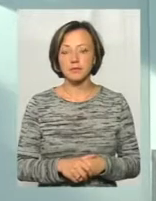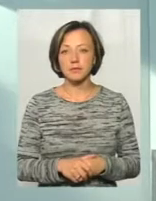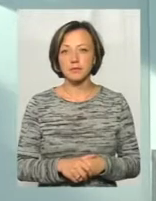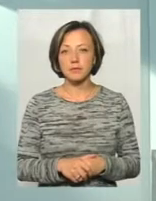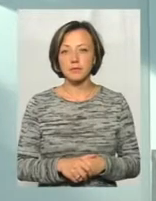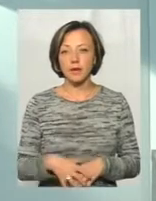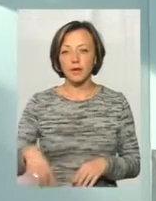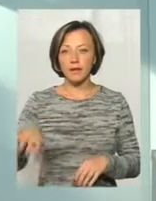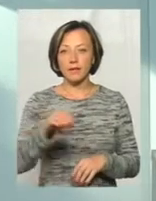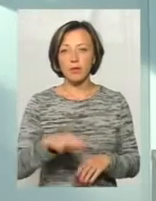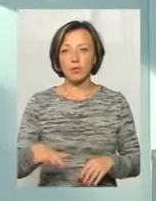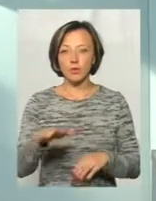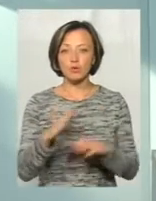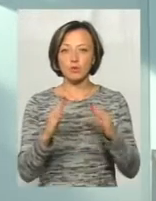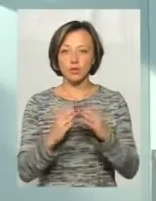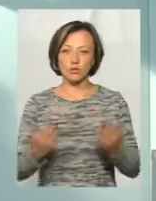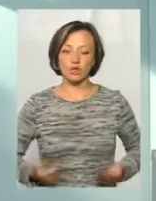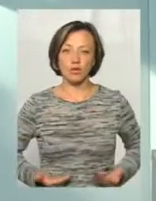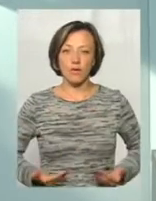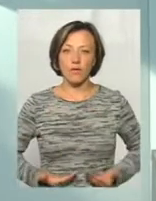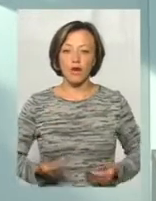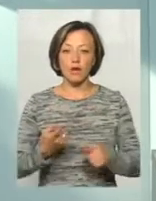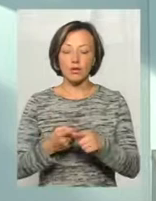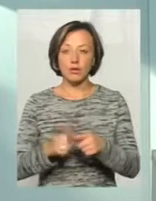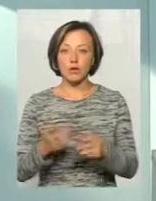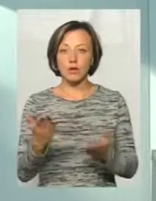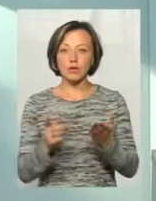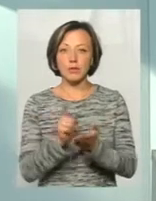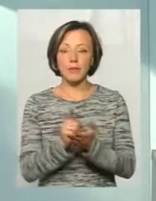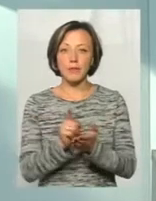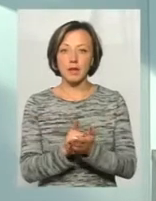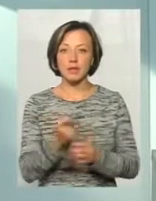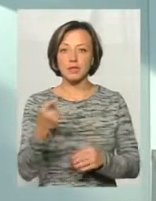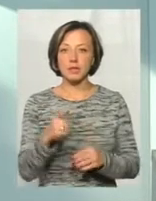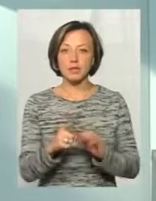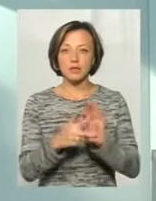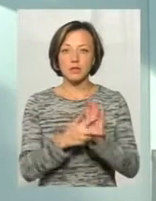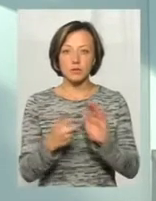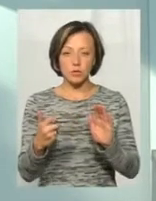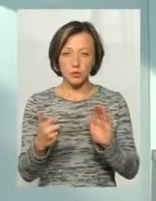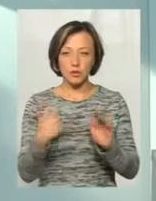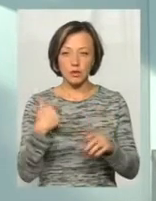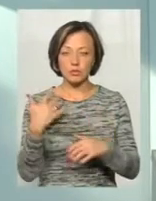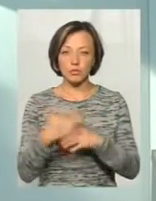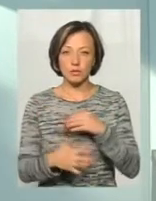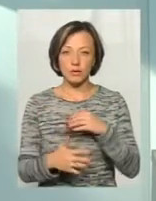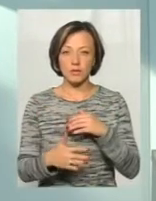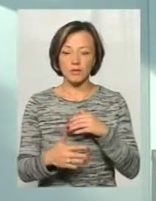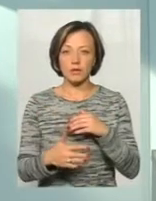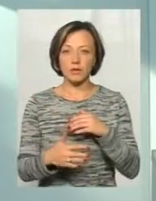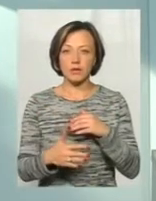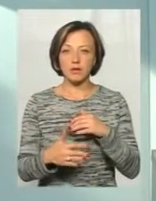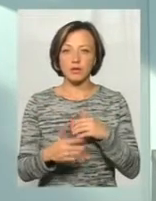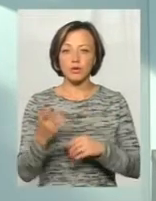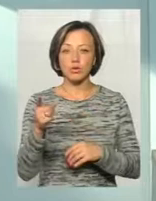вся площа будинку житлова. Тому, якщо пенсія 1800, наскільки я зрозумів,